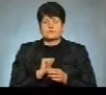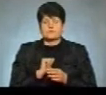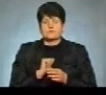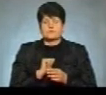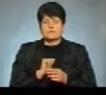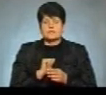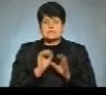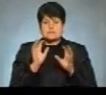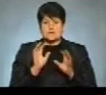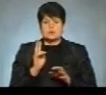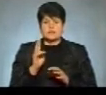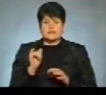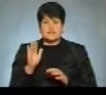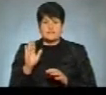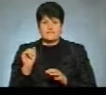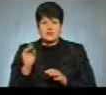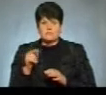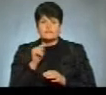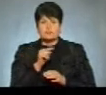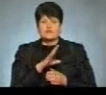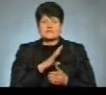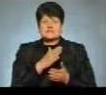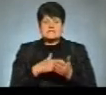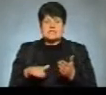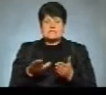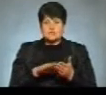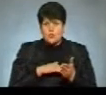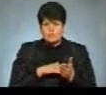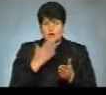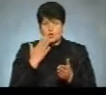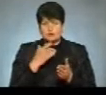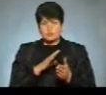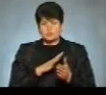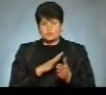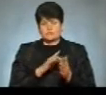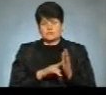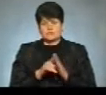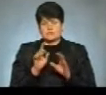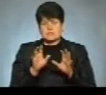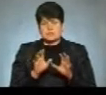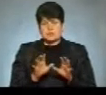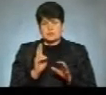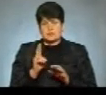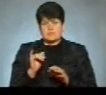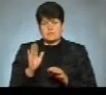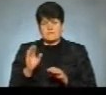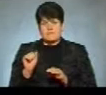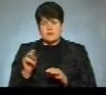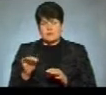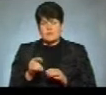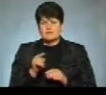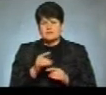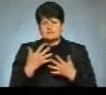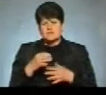2012 року. Законом Ківалова-Колесніченка він був скасований, коли був введений в дію закон Ківалова-Колесніченка. Але він